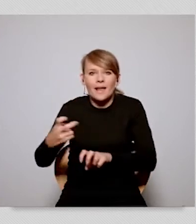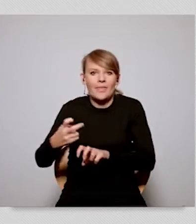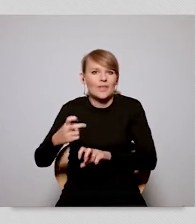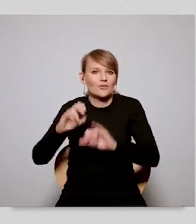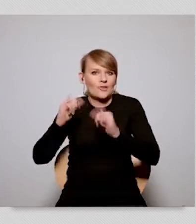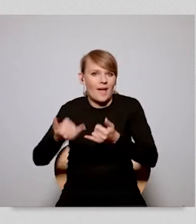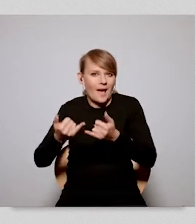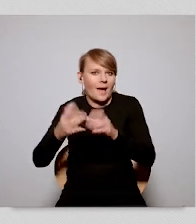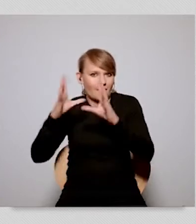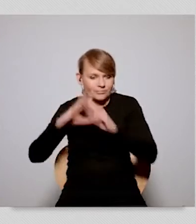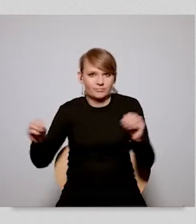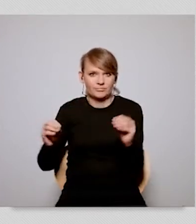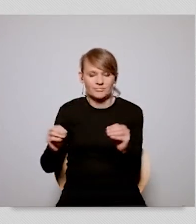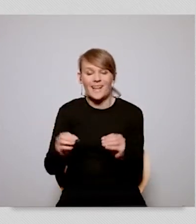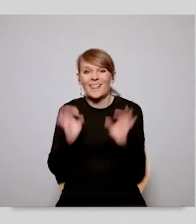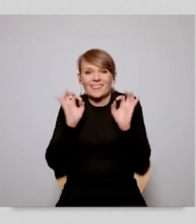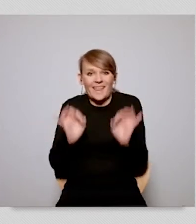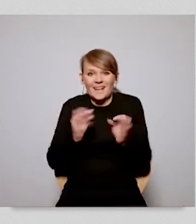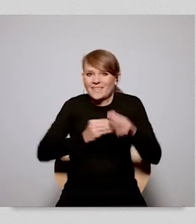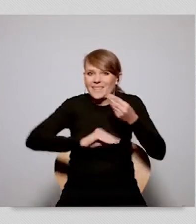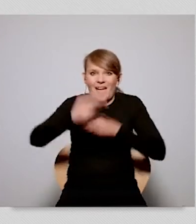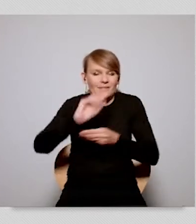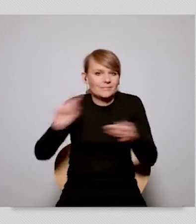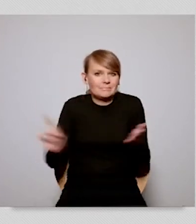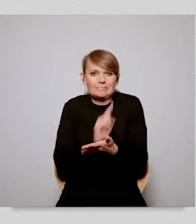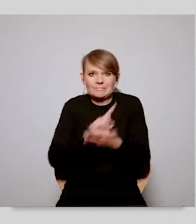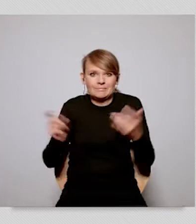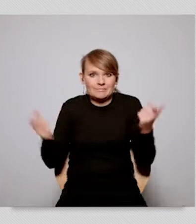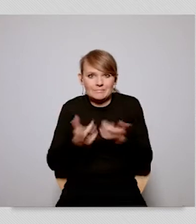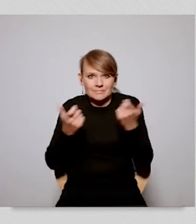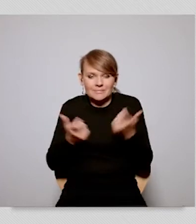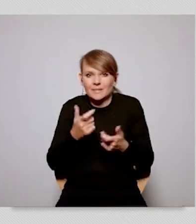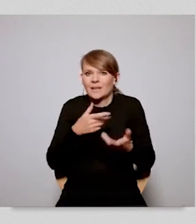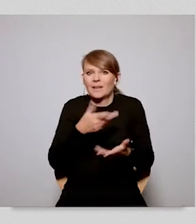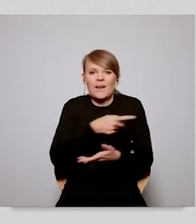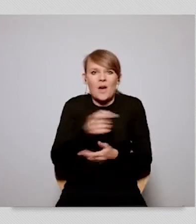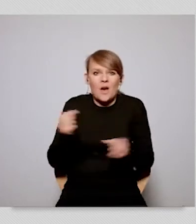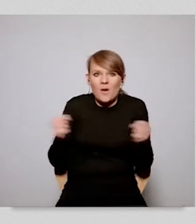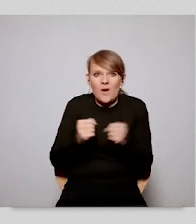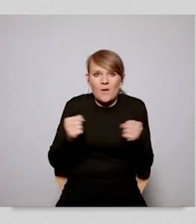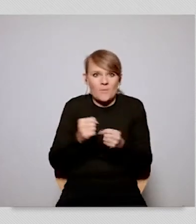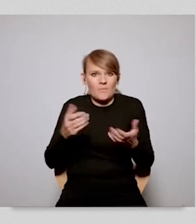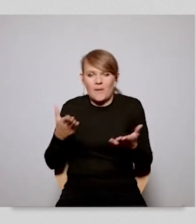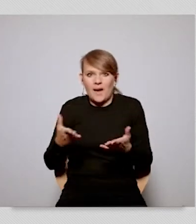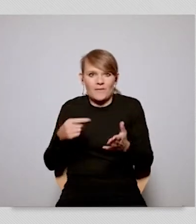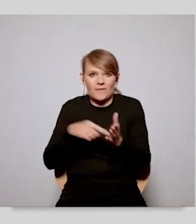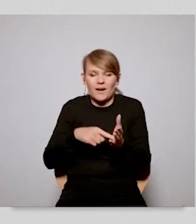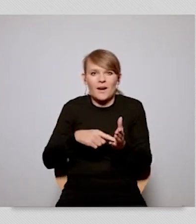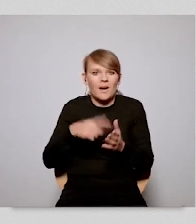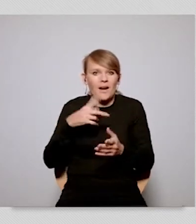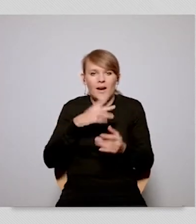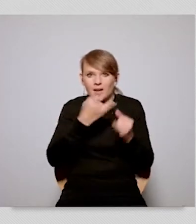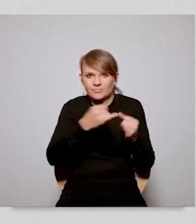jest w tej chwili największym zagrożeniem, no to jest właśnie rosnący defetyzm, to jest też obawa przed tą polaryzacją, bo to, o czym Pan